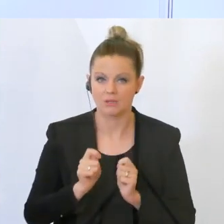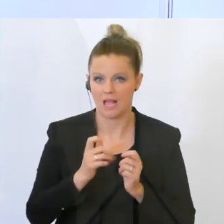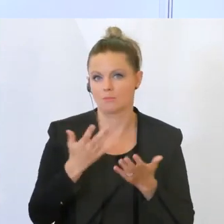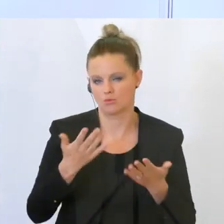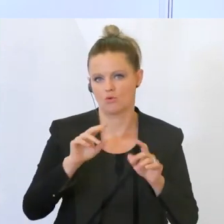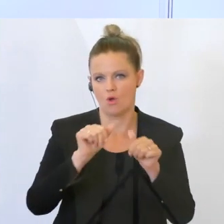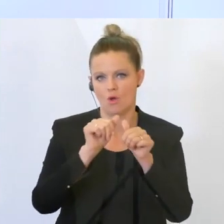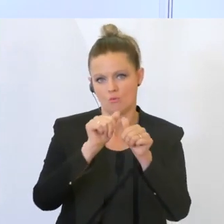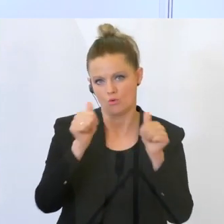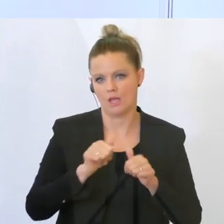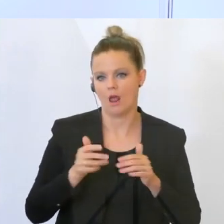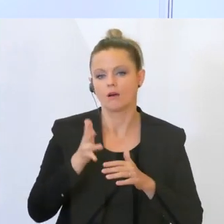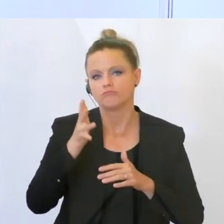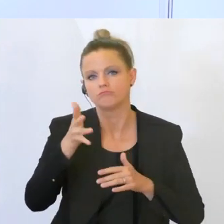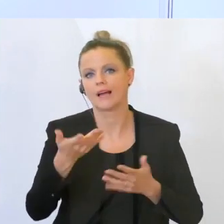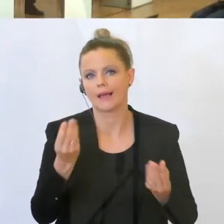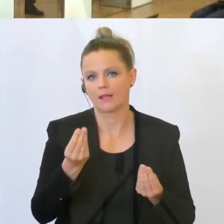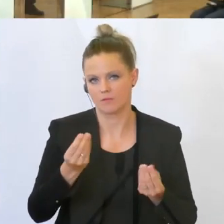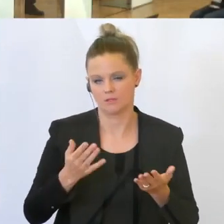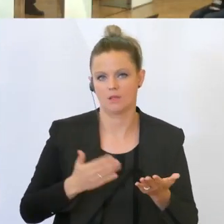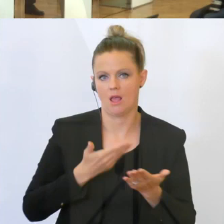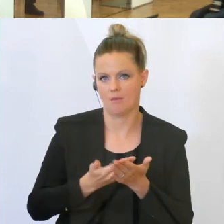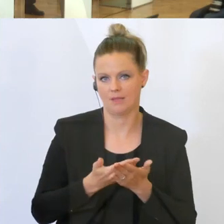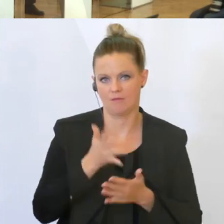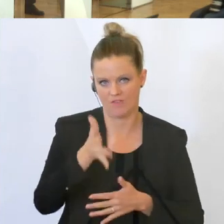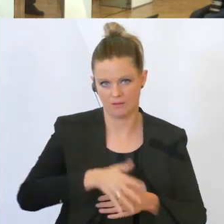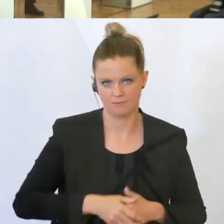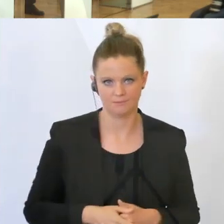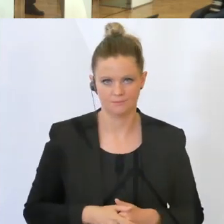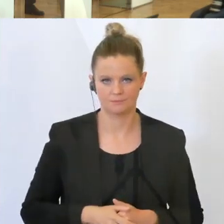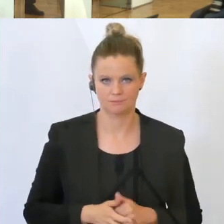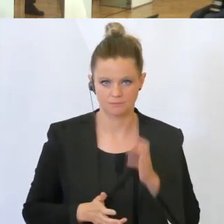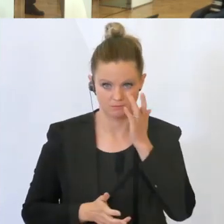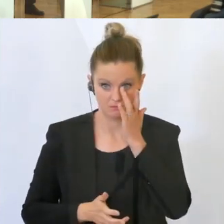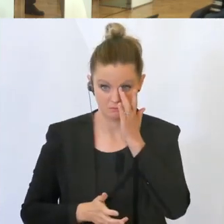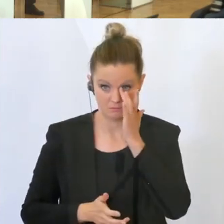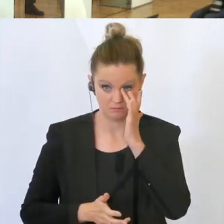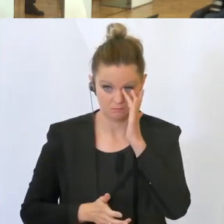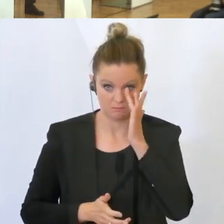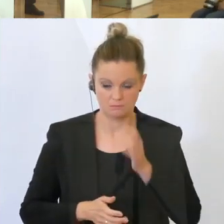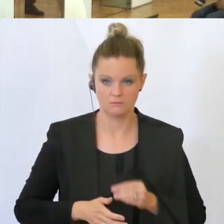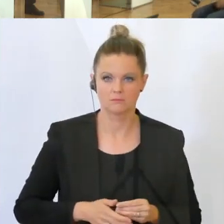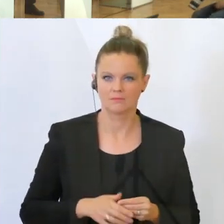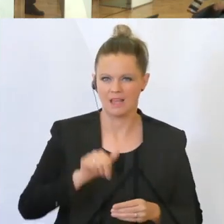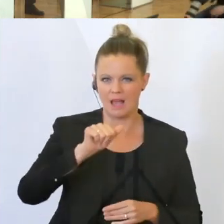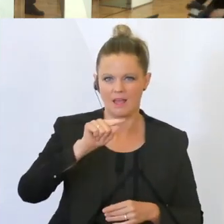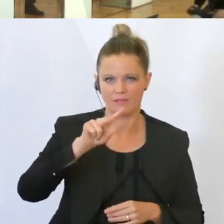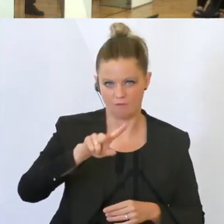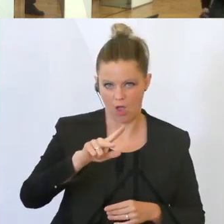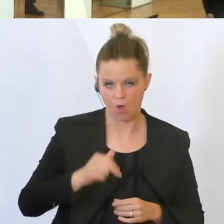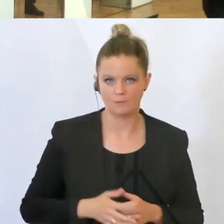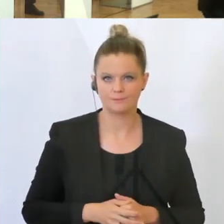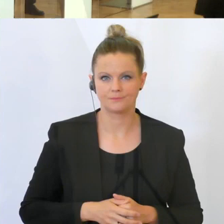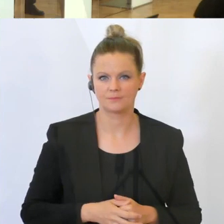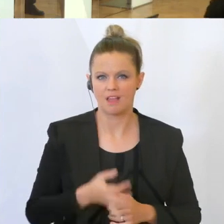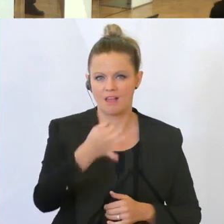weiterhin anbieten, auch die nächste Zeit. So, dann, ich glaube, ATV ist das, bitte schon. Genau. Florian Tietze, ATV, eine